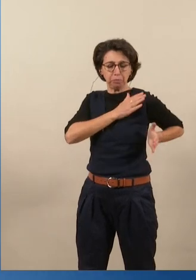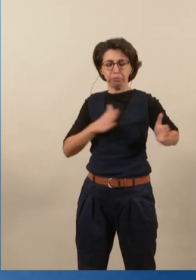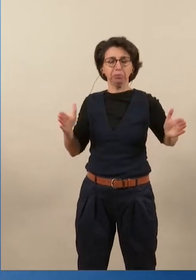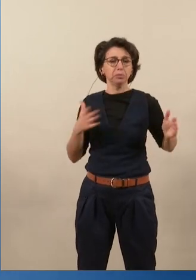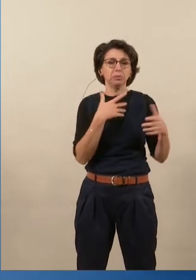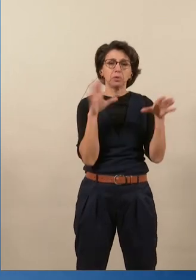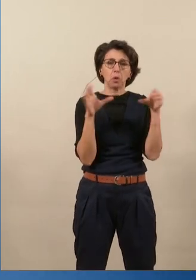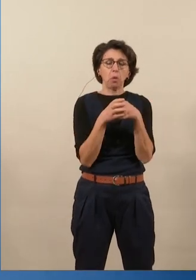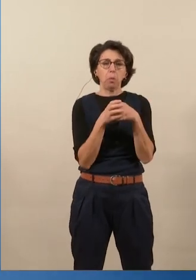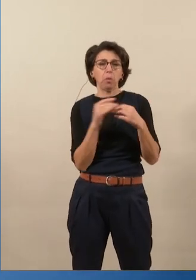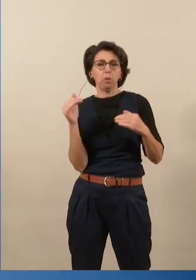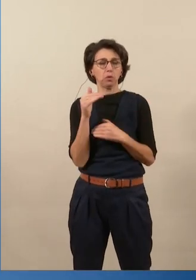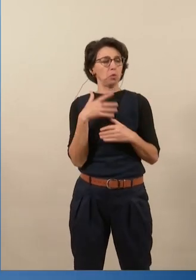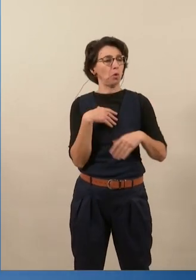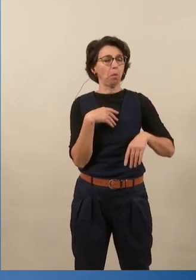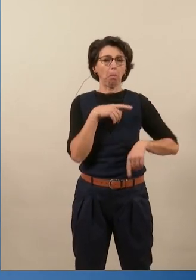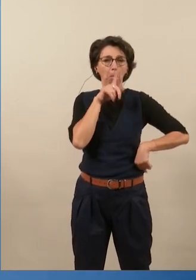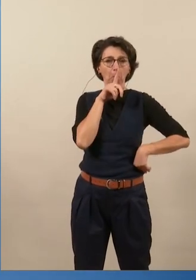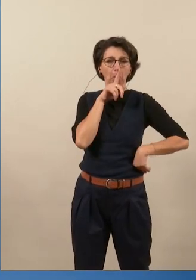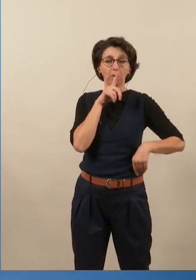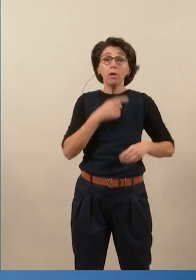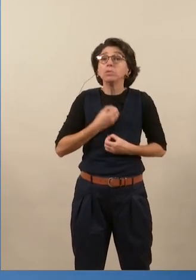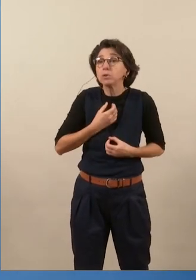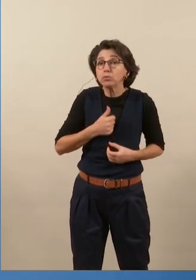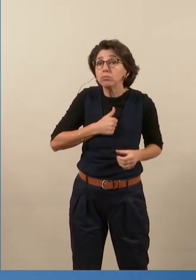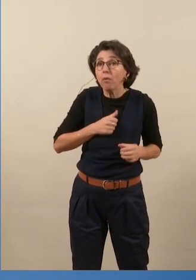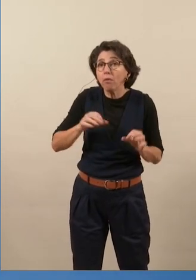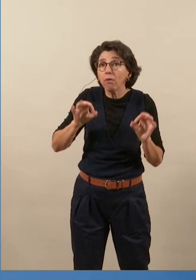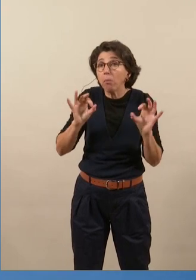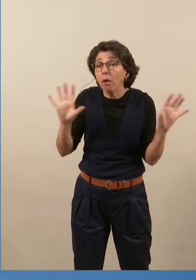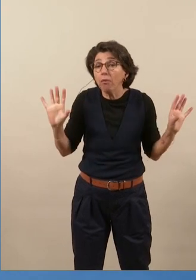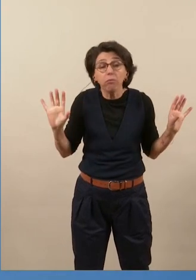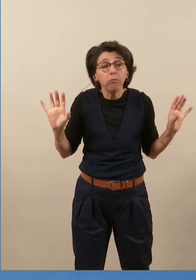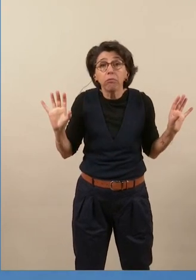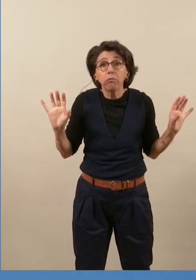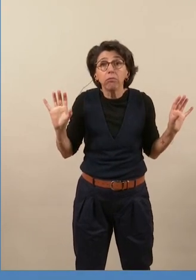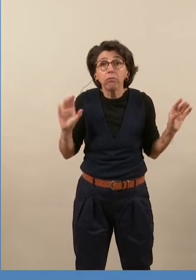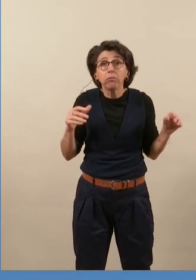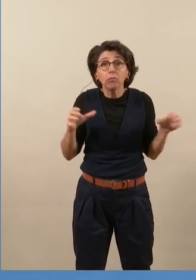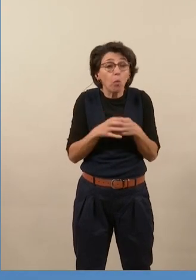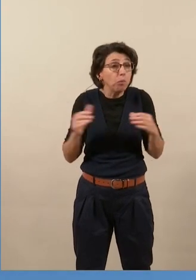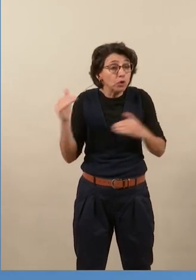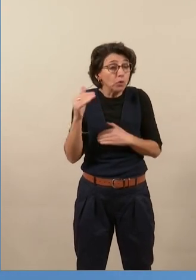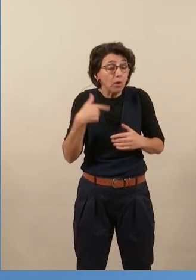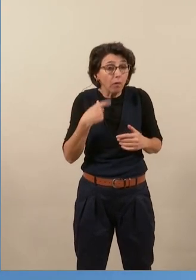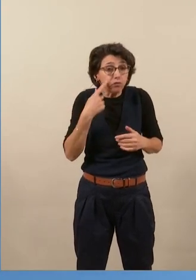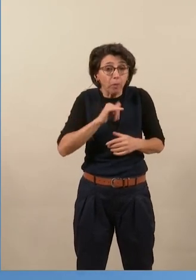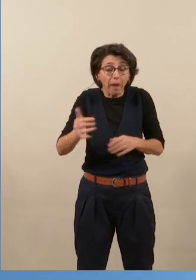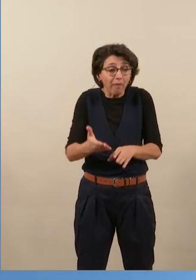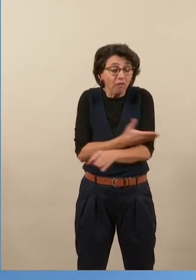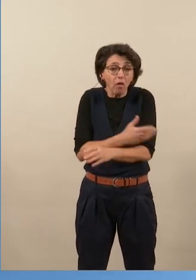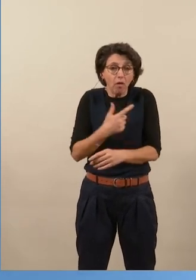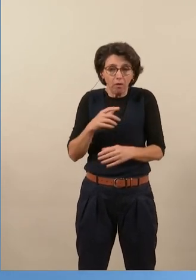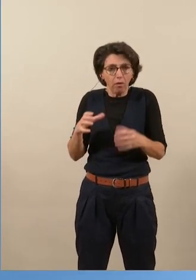majorité il faut dire l'absence de toute expression personnelle dans votre majorité j'ai jamais vu ça moi j'ai toujours vu dans toutes les